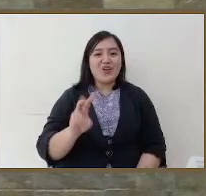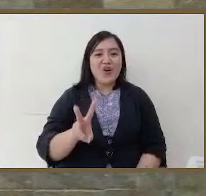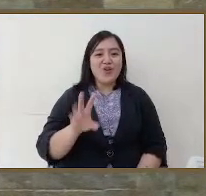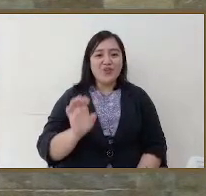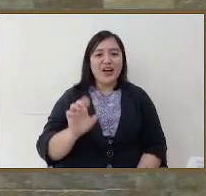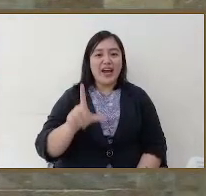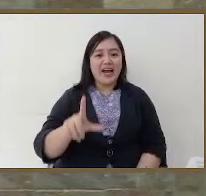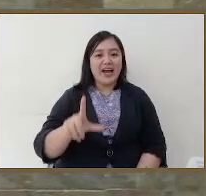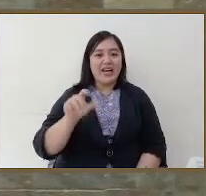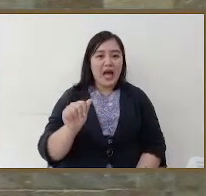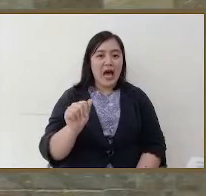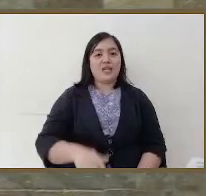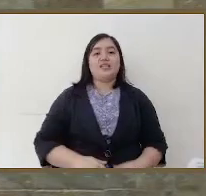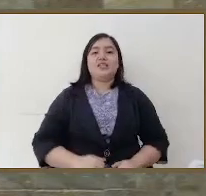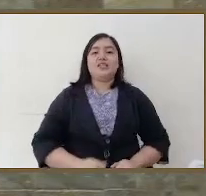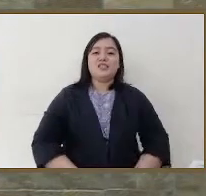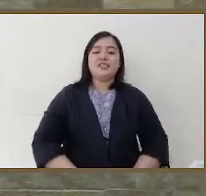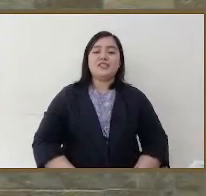Huh?